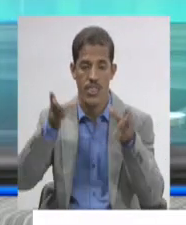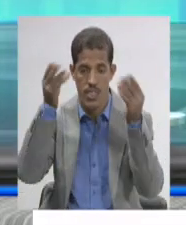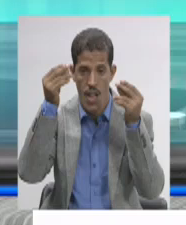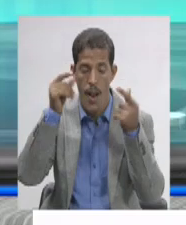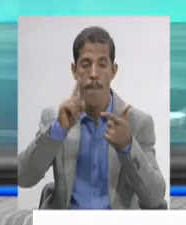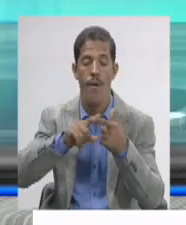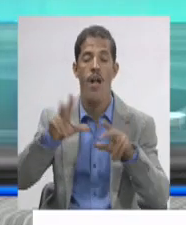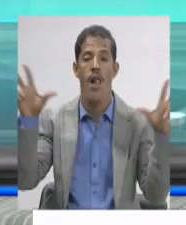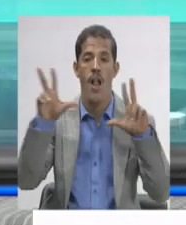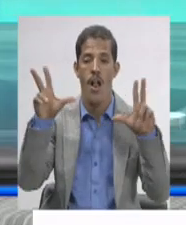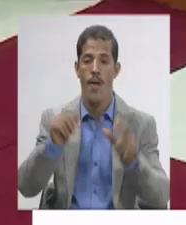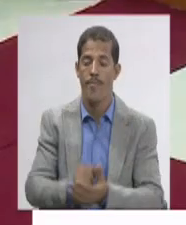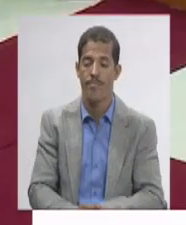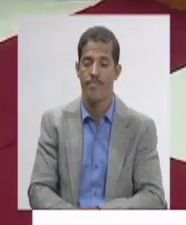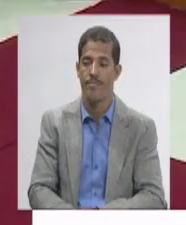الاعلاميه